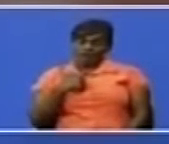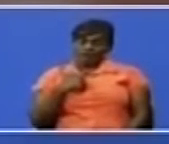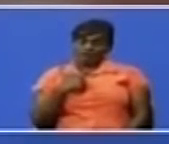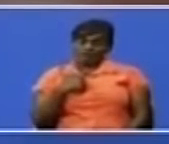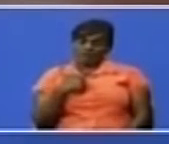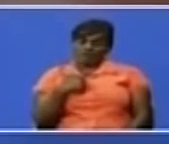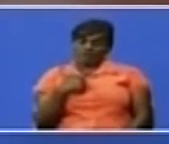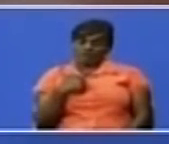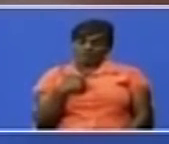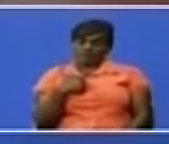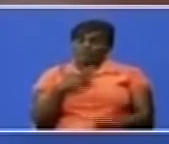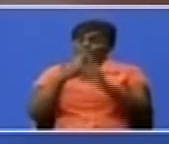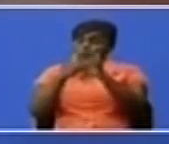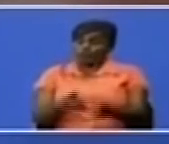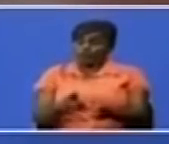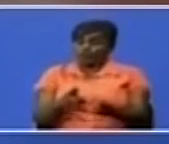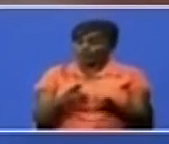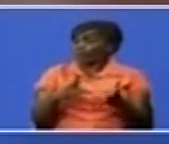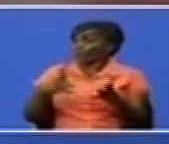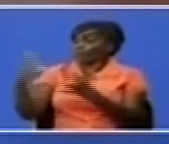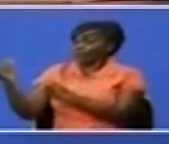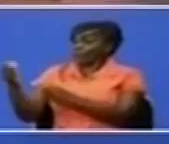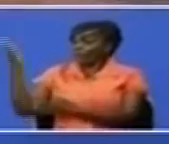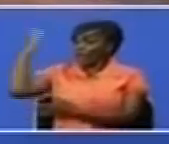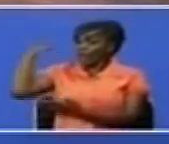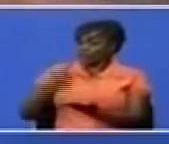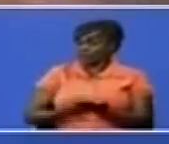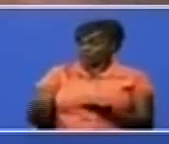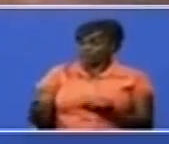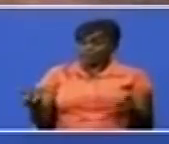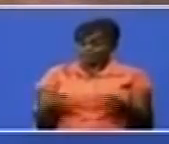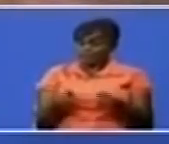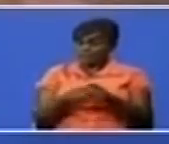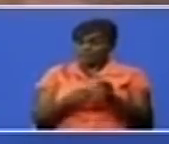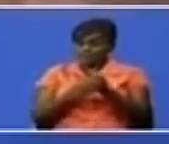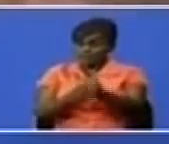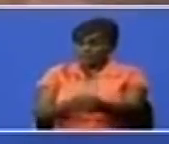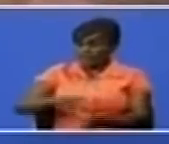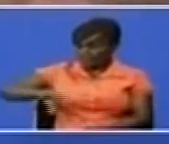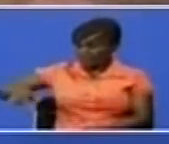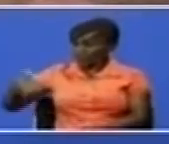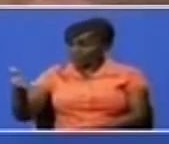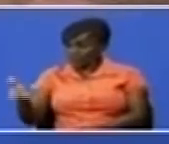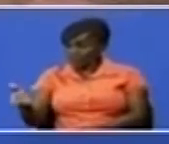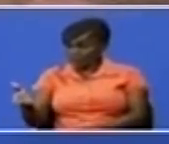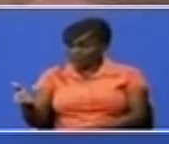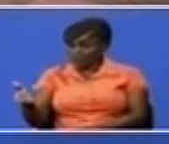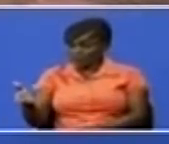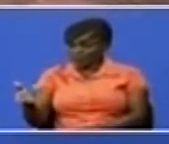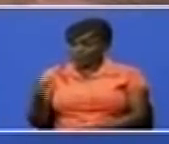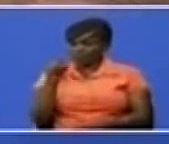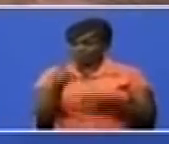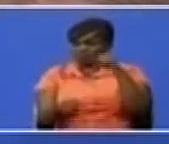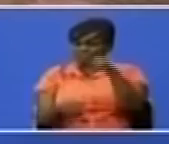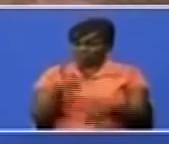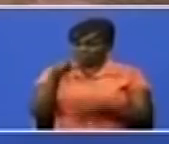chai mjini aliyeripotiwa kupotea tangu wiki jana. Aidha, viongozi kutoka kaunti ya Mandera, Wajir na Garissa